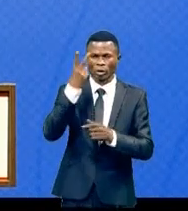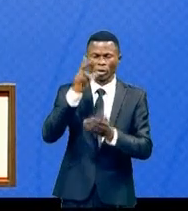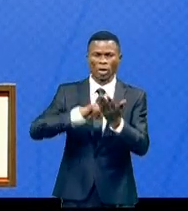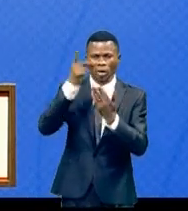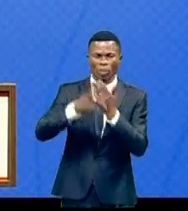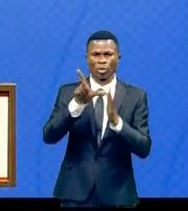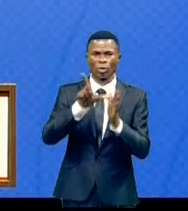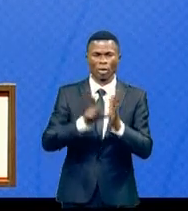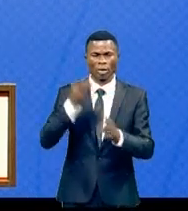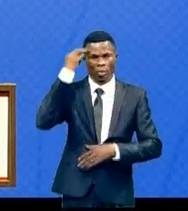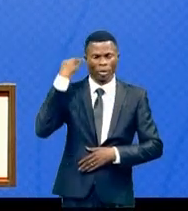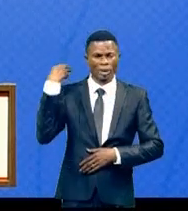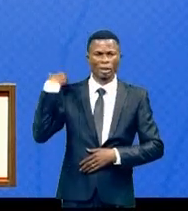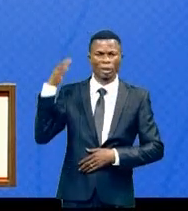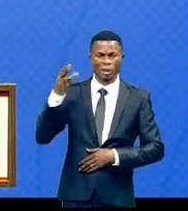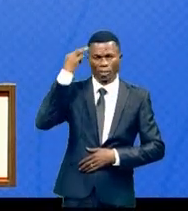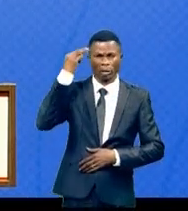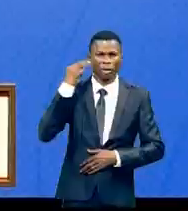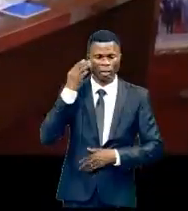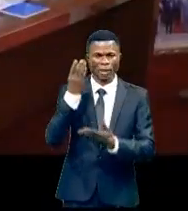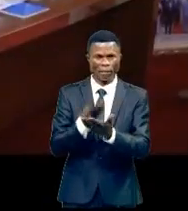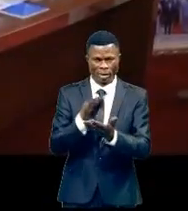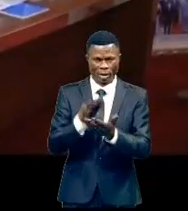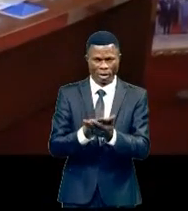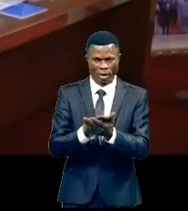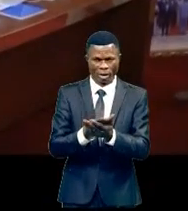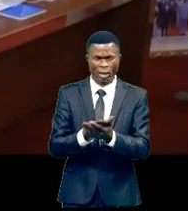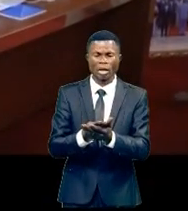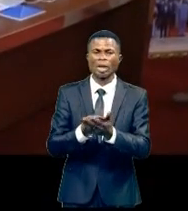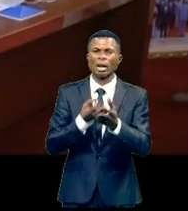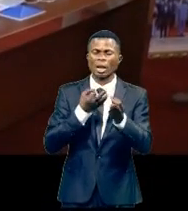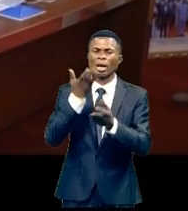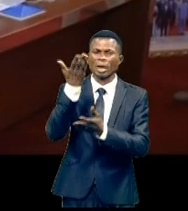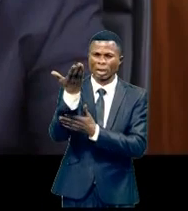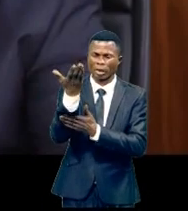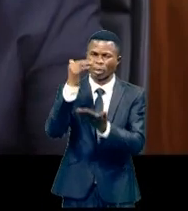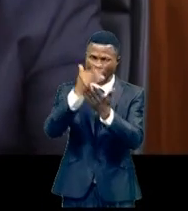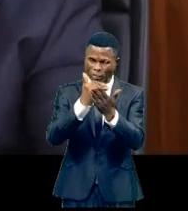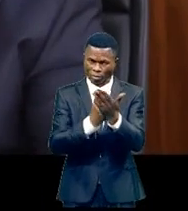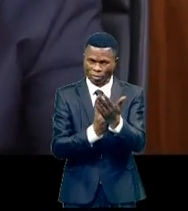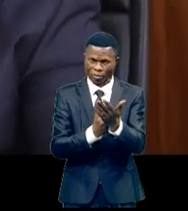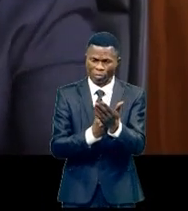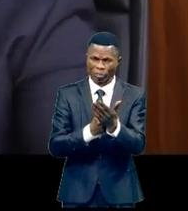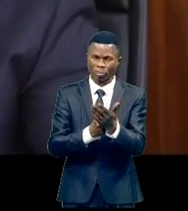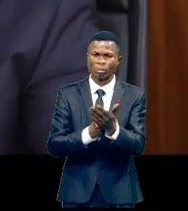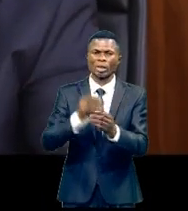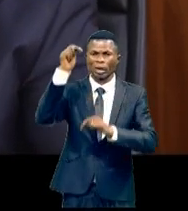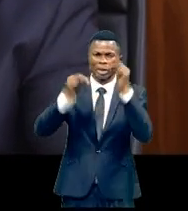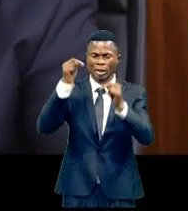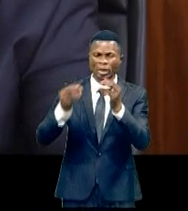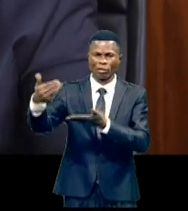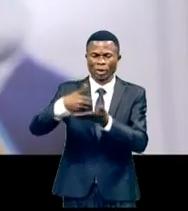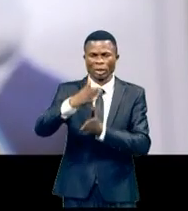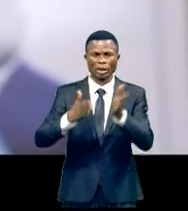loi, les ministres d'État, ministres du Budget, a formulé quelques recommandations, notamment les relèvements du niveau de recettes de